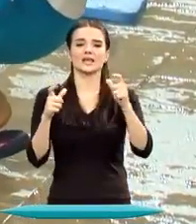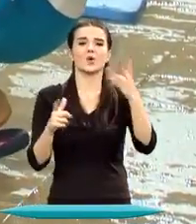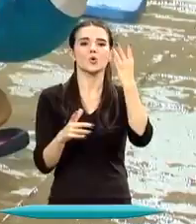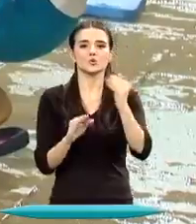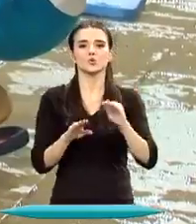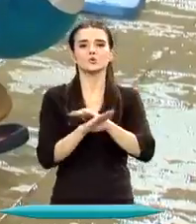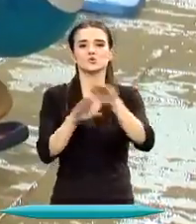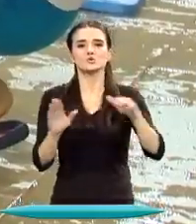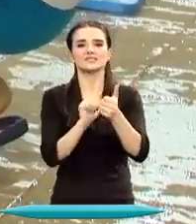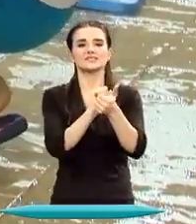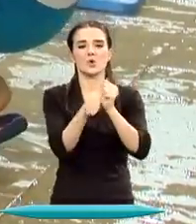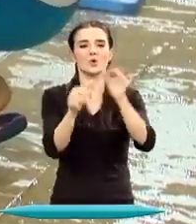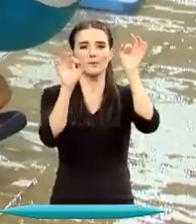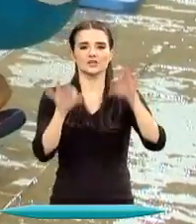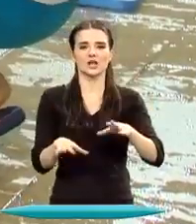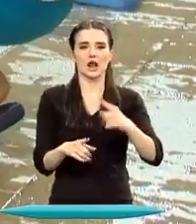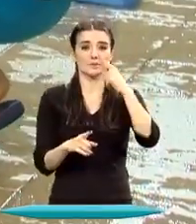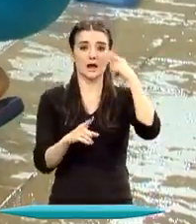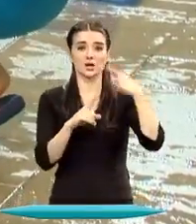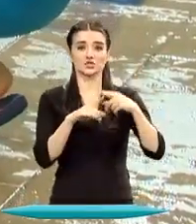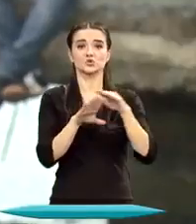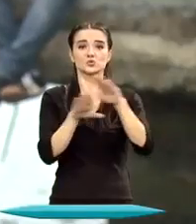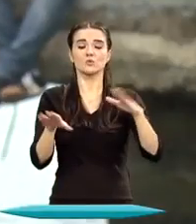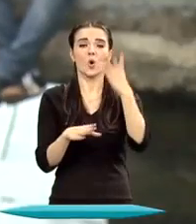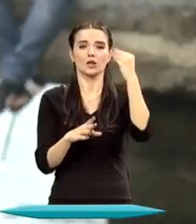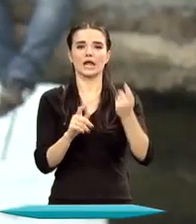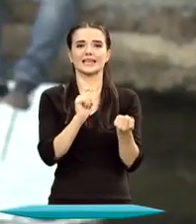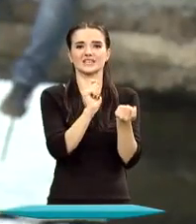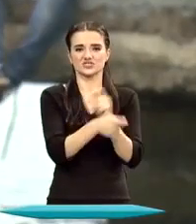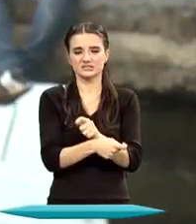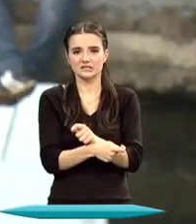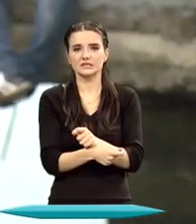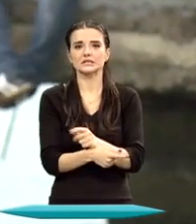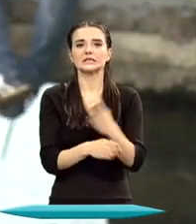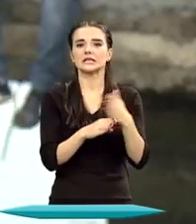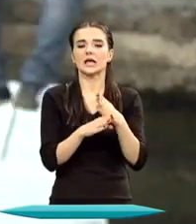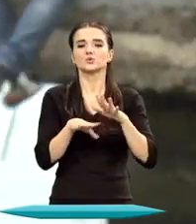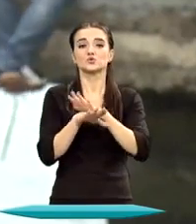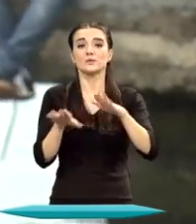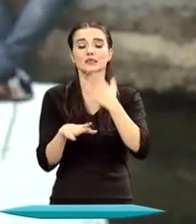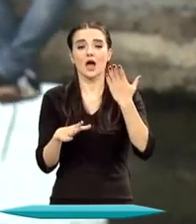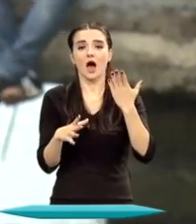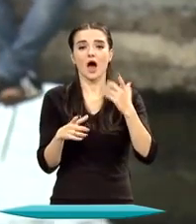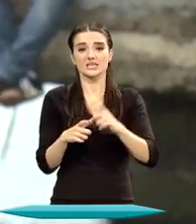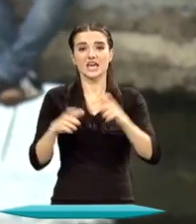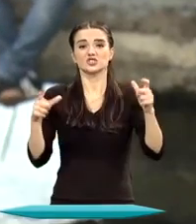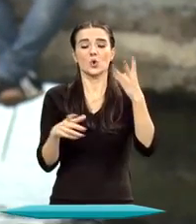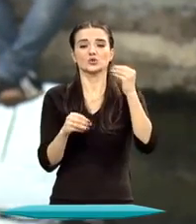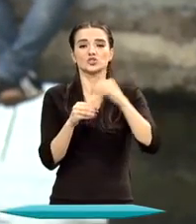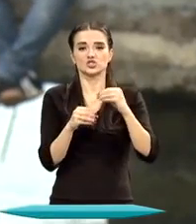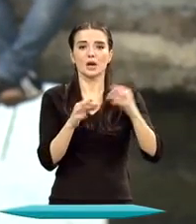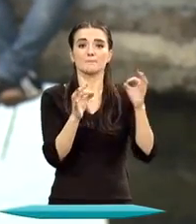Çok yetenekli olduğu yüzme sporuna başlatırlar. Branşımızı yüzme olarak değiştirdik. Çünkü yüzme daha kapsamlı olduğu